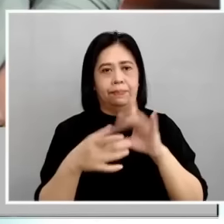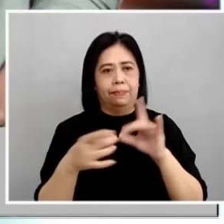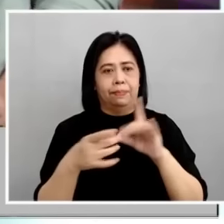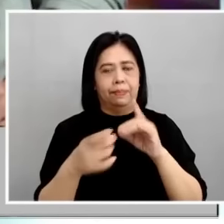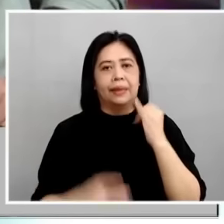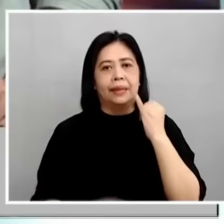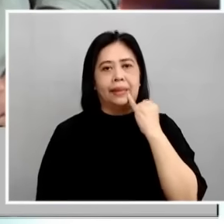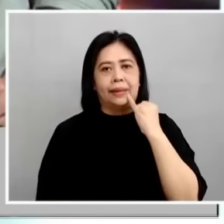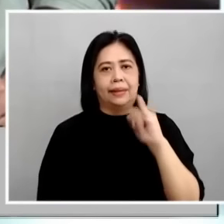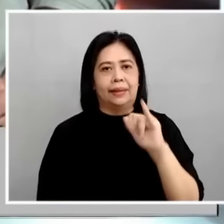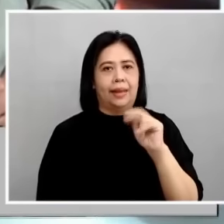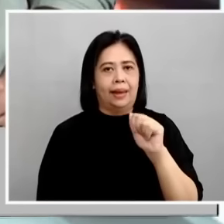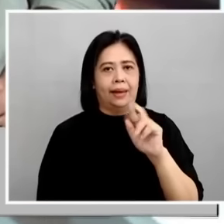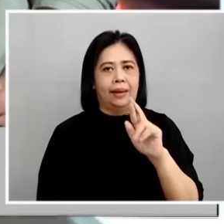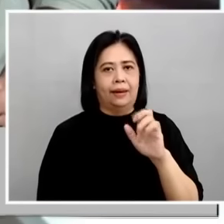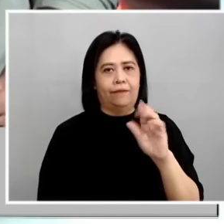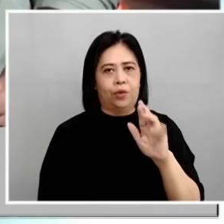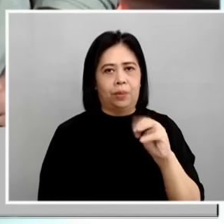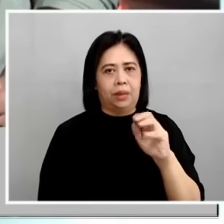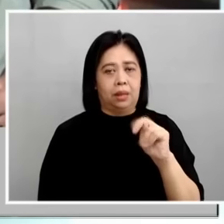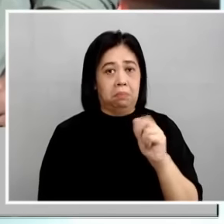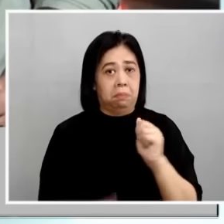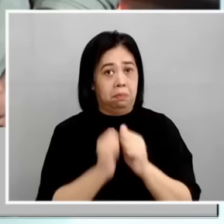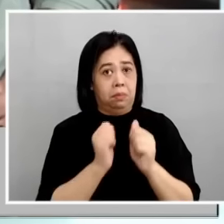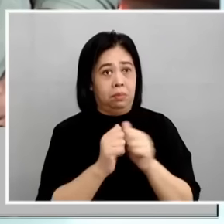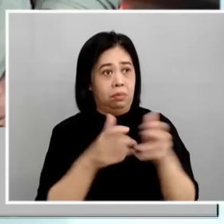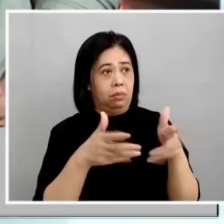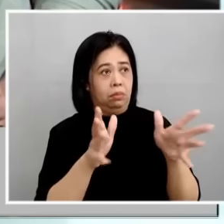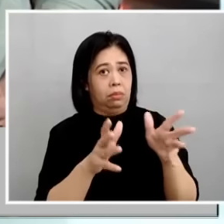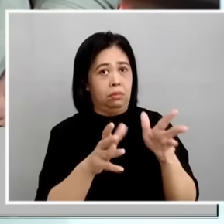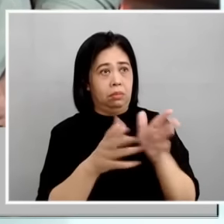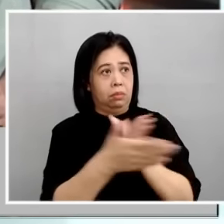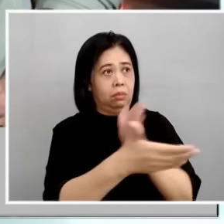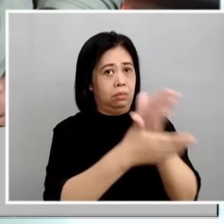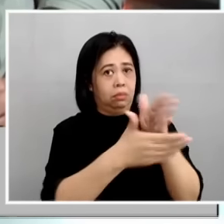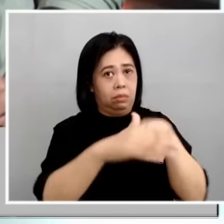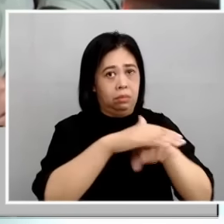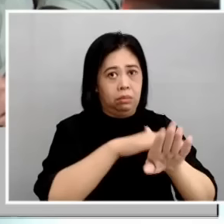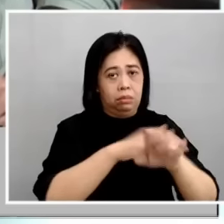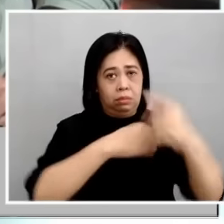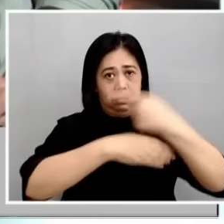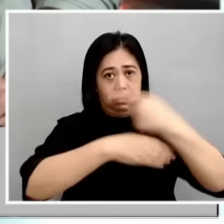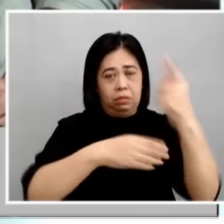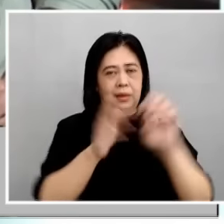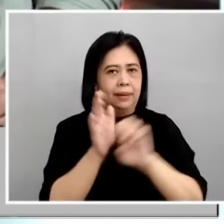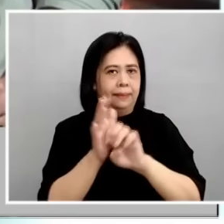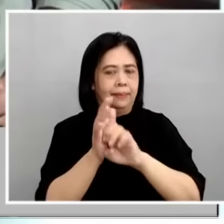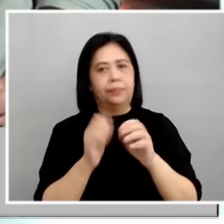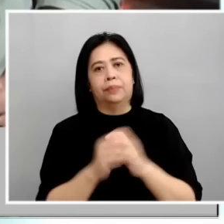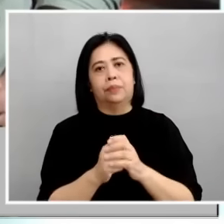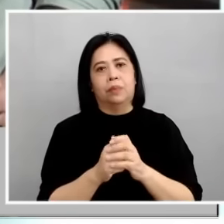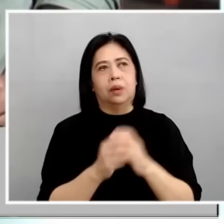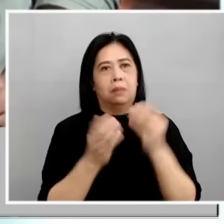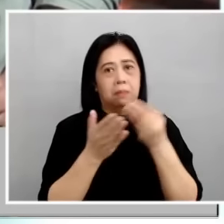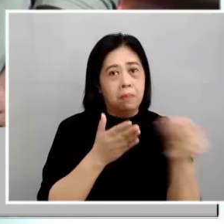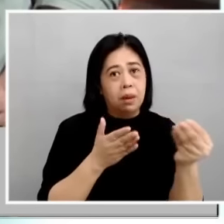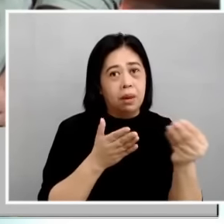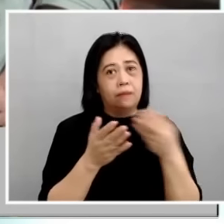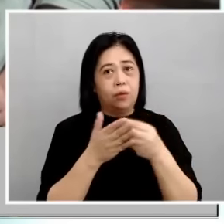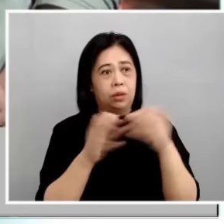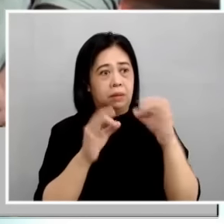Reformina. Ina, ibig sabihin ba pahihintulutan silang makalusot sa checkpoint para halimbawa sa pagbili ng pagkain o